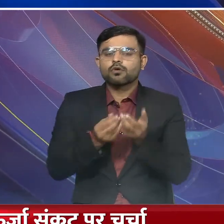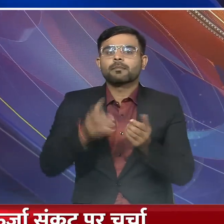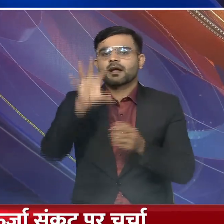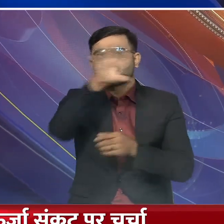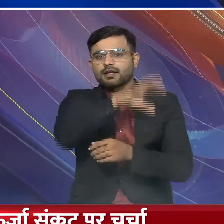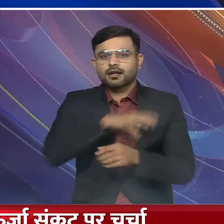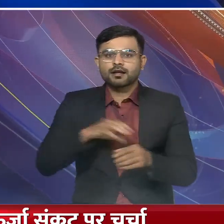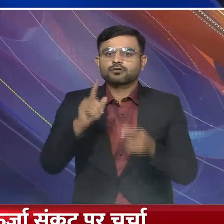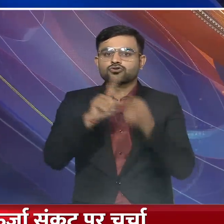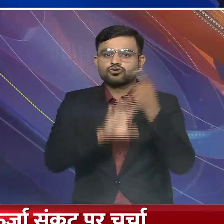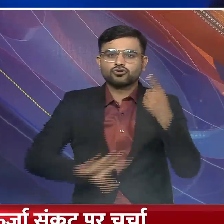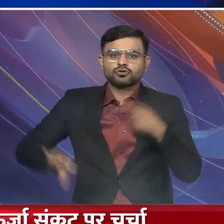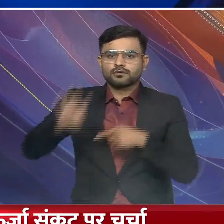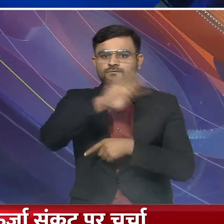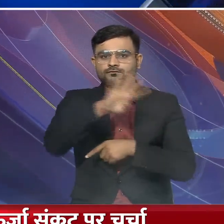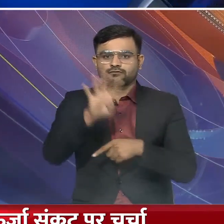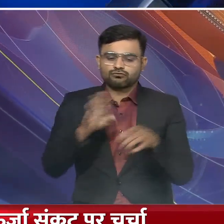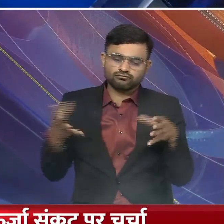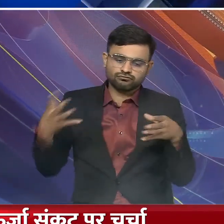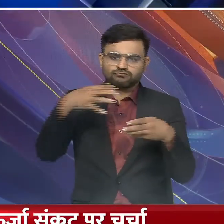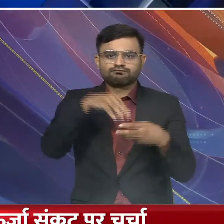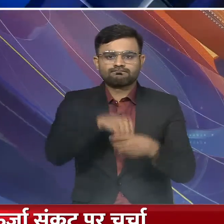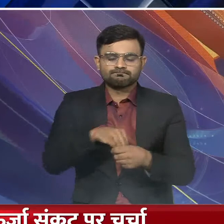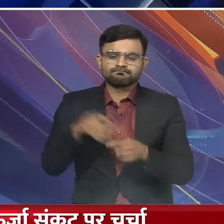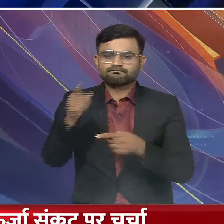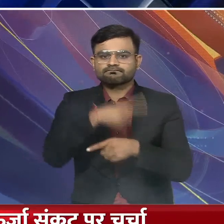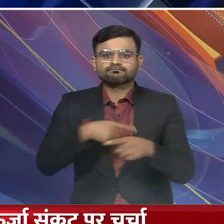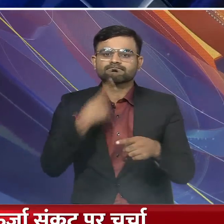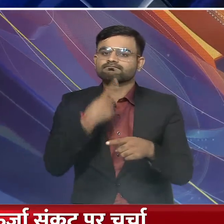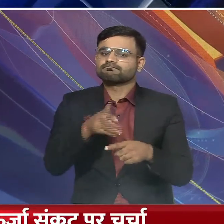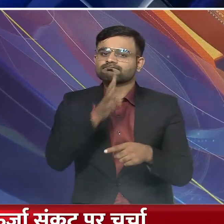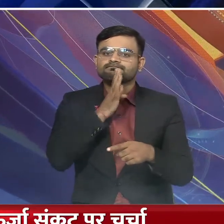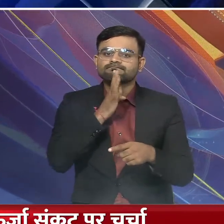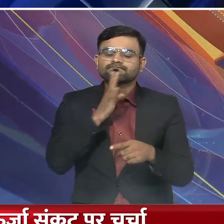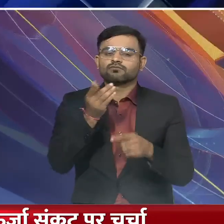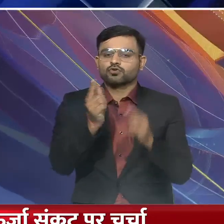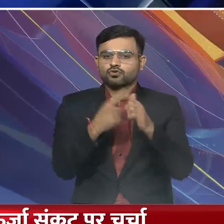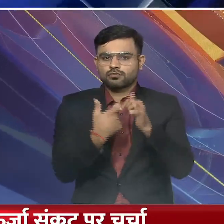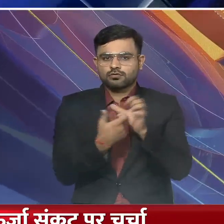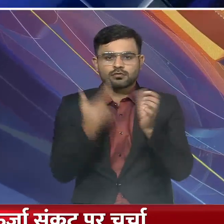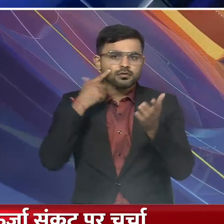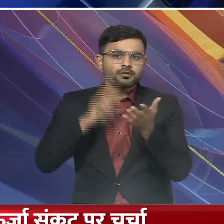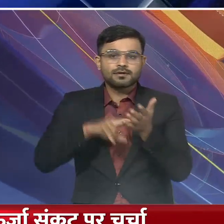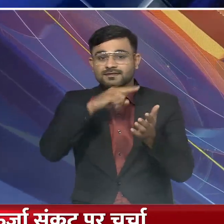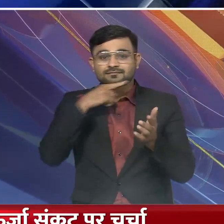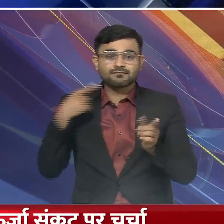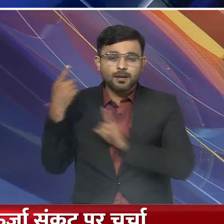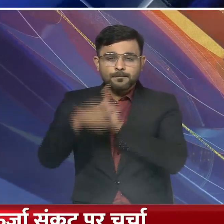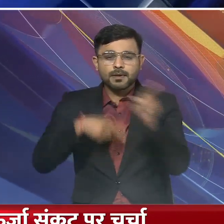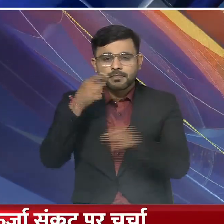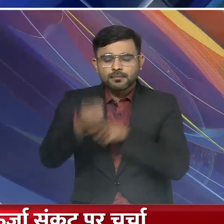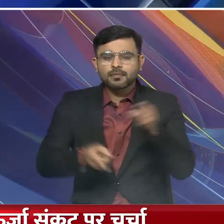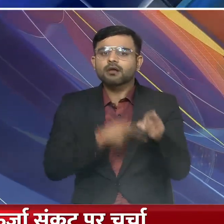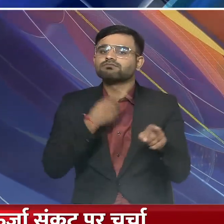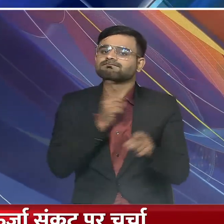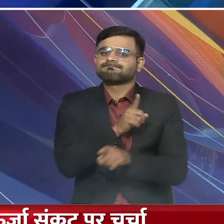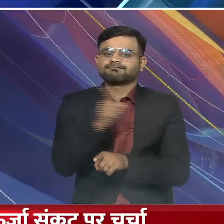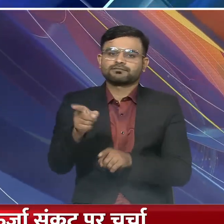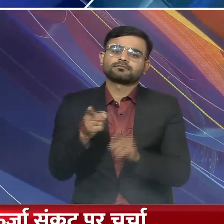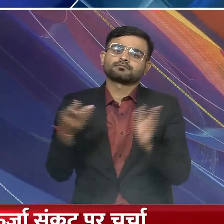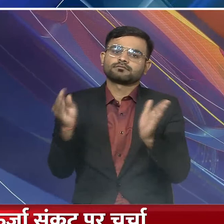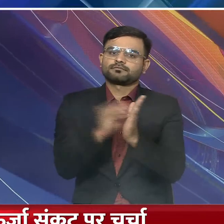एकजुट हुए यूरोप के 44 देश सभी देशों ने एक स्वर में यूक्रेन पर रूसी हम लोग के खिलाफ विरोध किया